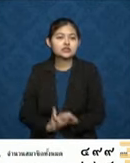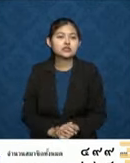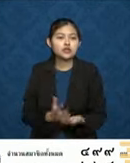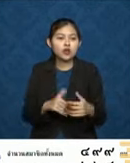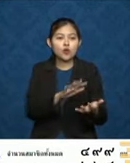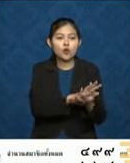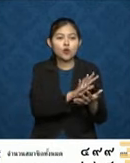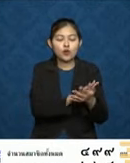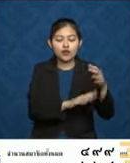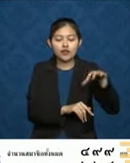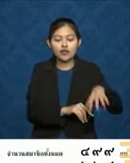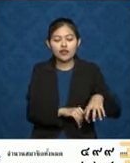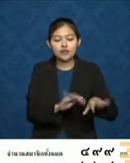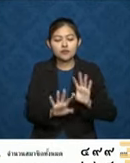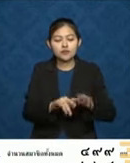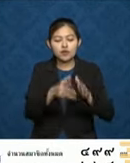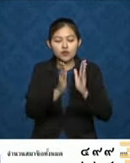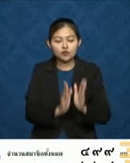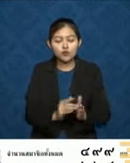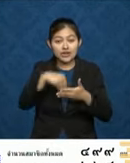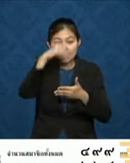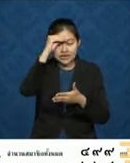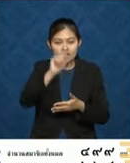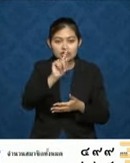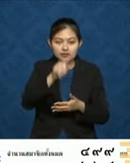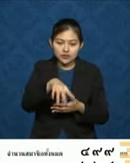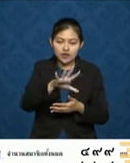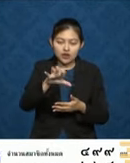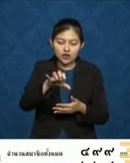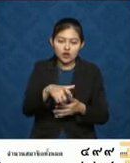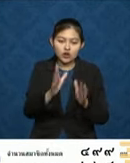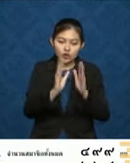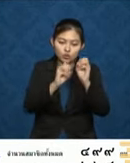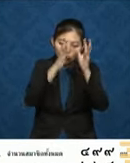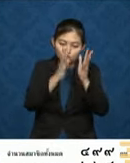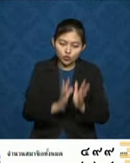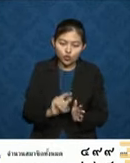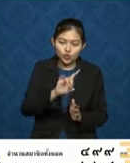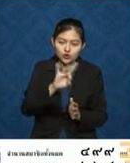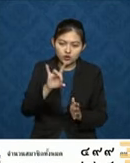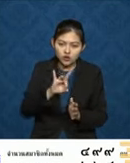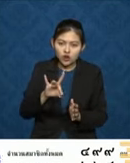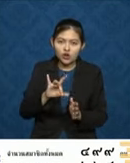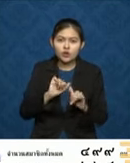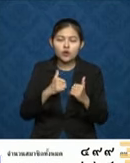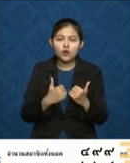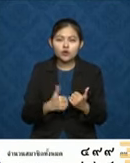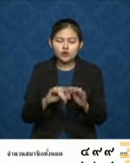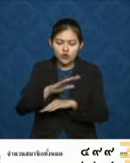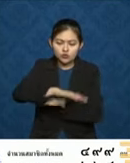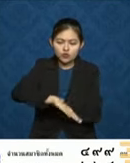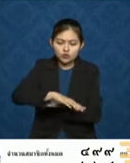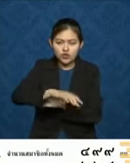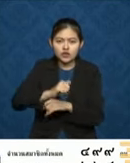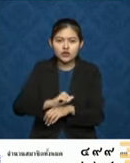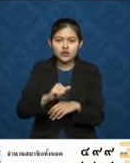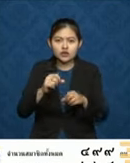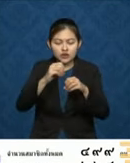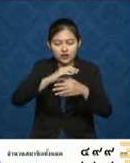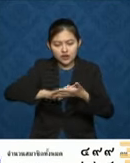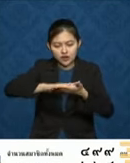ไทยนะคะมีนักเรียนจำนวน 1,500คนมีคุณครูอีก 100คนนะคะเพราะฉะนั้นนะคะในช่วงเย็นนะคะมีนักเรียนข้าม